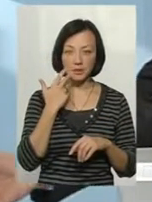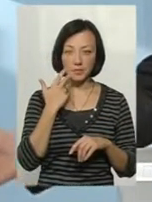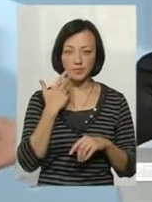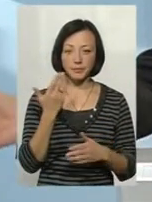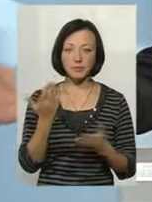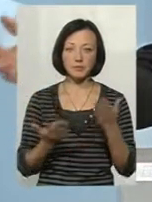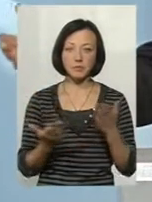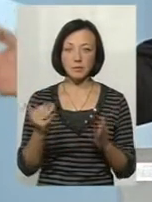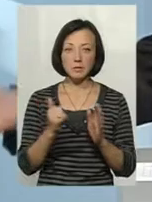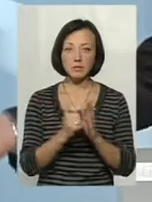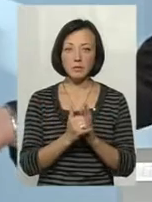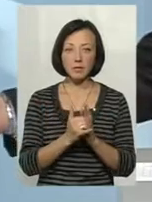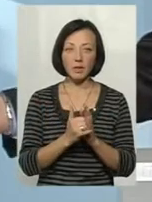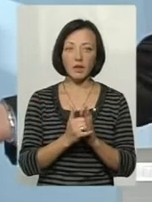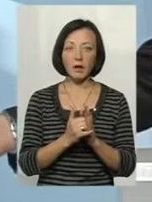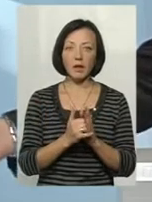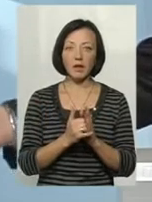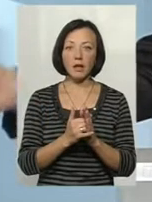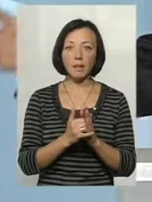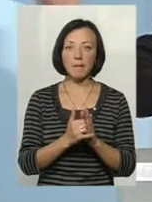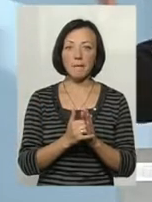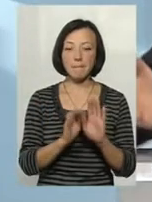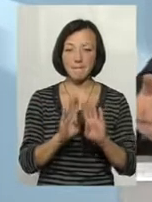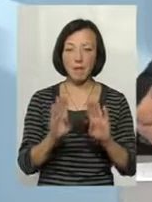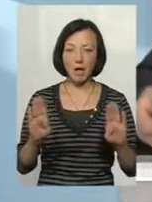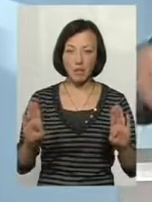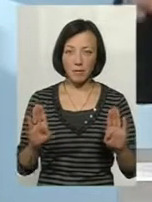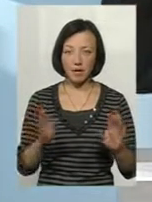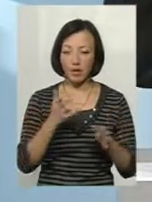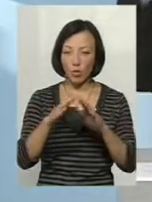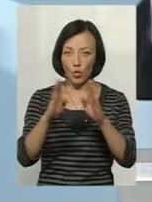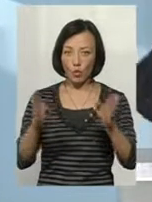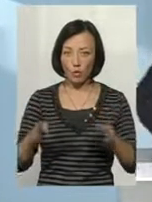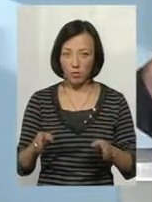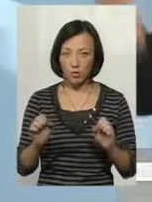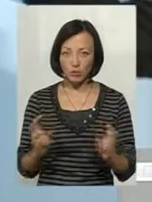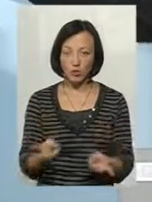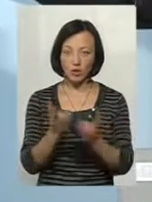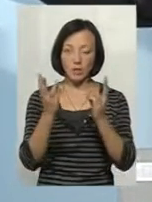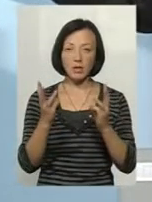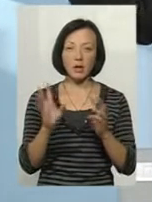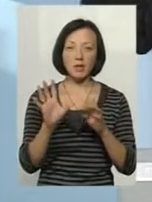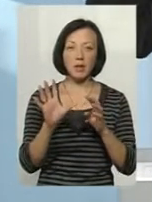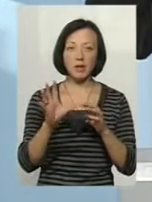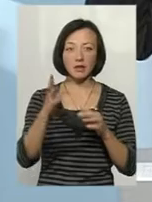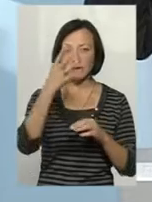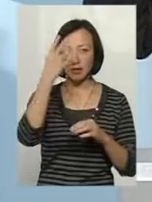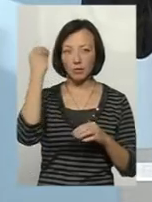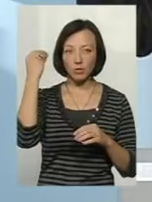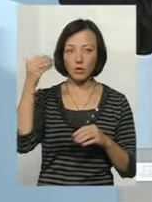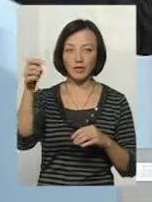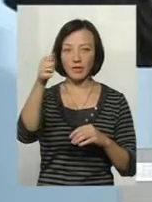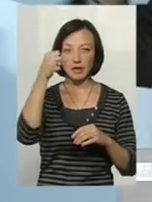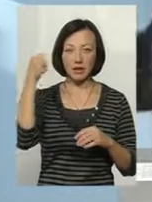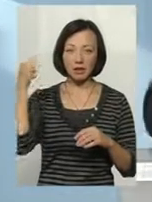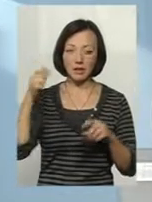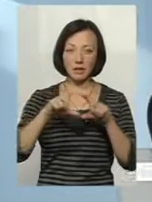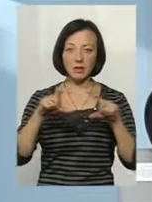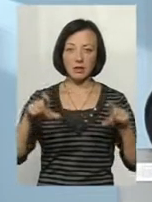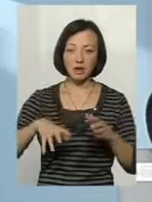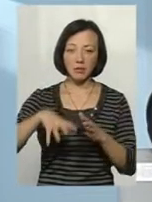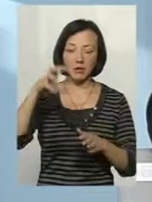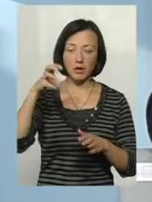якщо стоїть якась мебель там, перегріта грубка, може пожежа бути. П'яте, забули шибер відкрити, перекрили